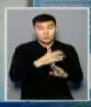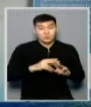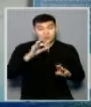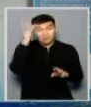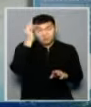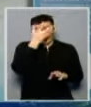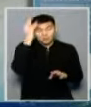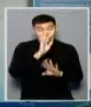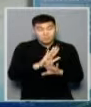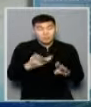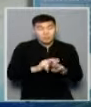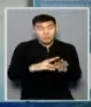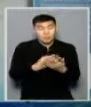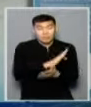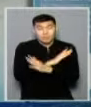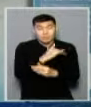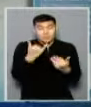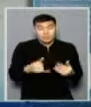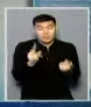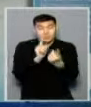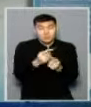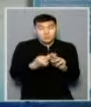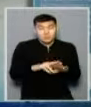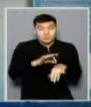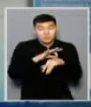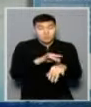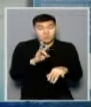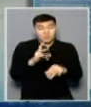алынады. Барлық жерлерде осы қазір кездесулер өтіп жатыр.